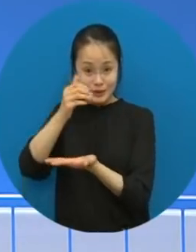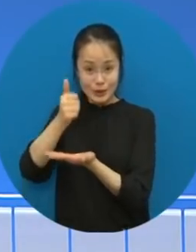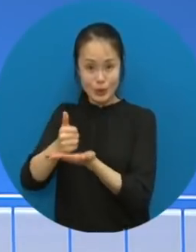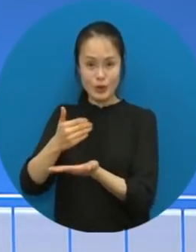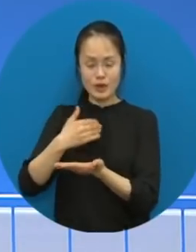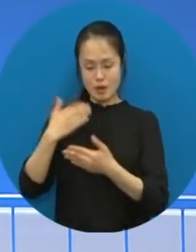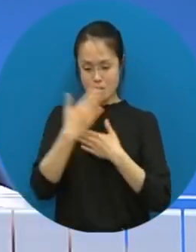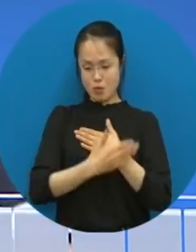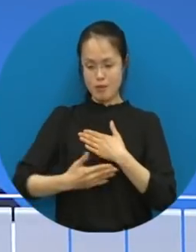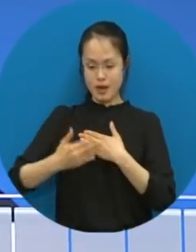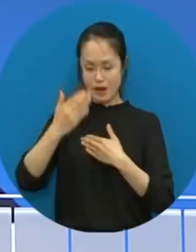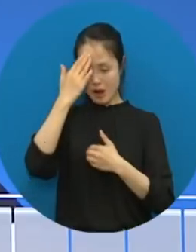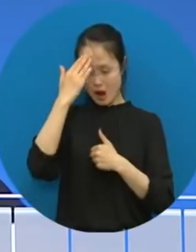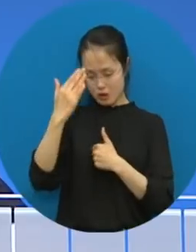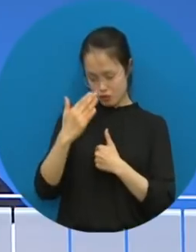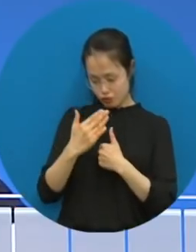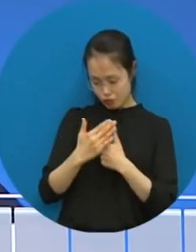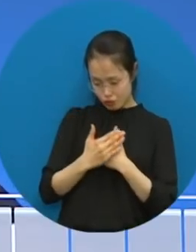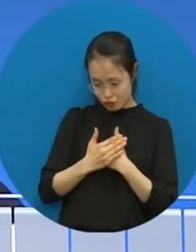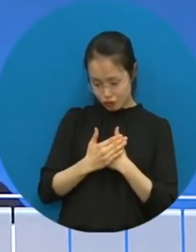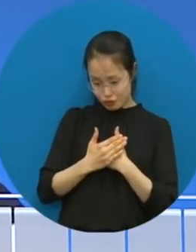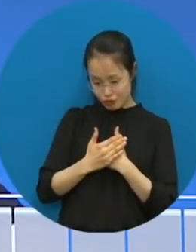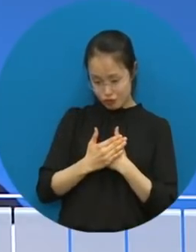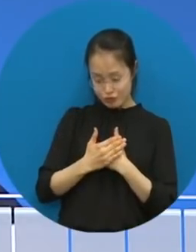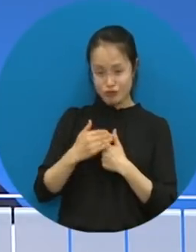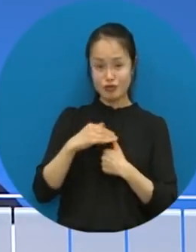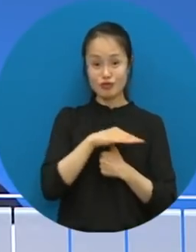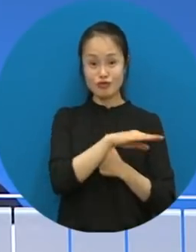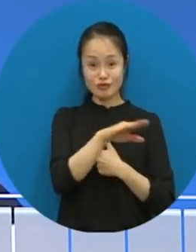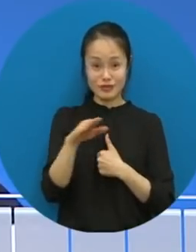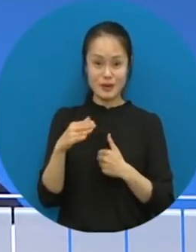글로 옮기게 될 거 아니겠습니까?